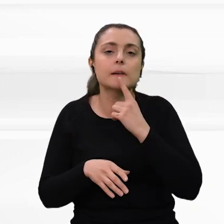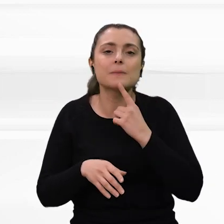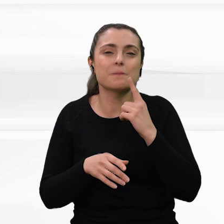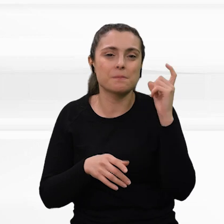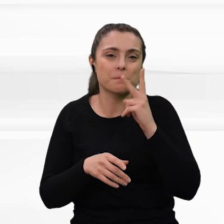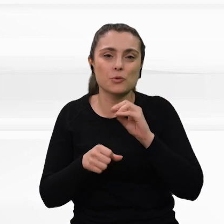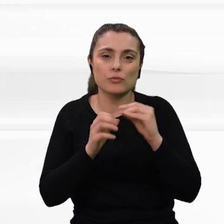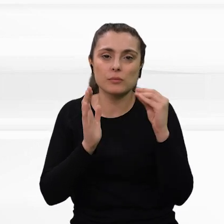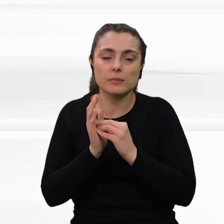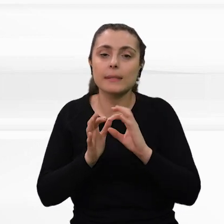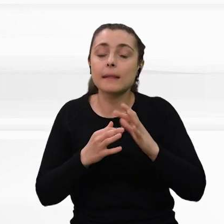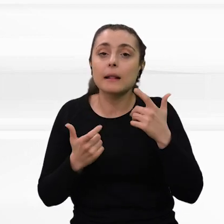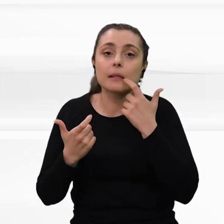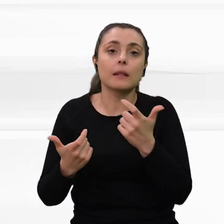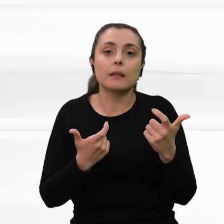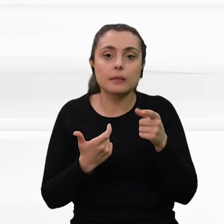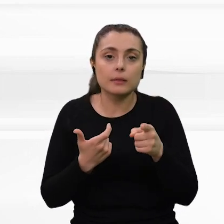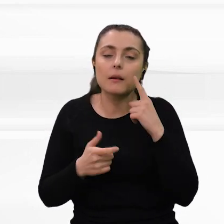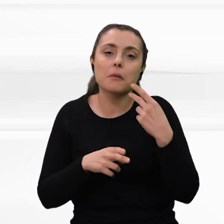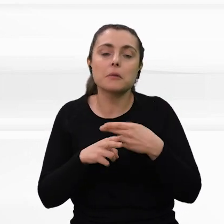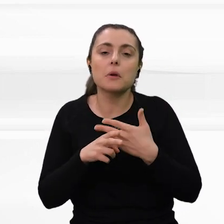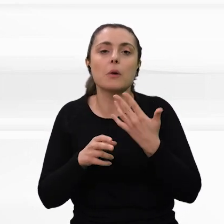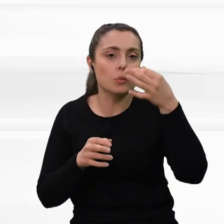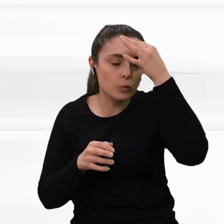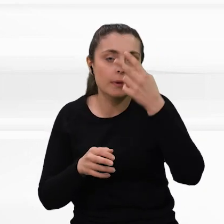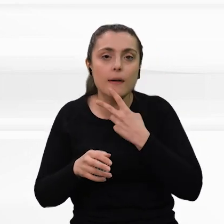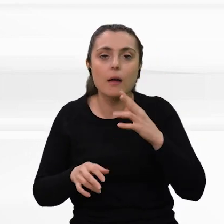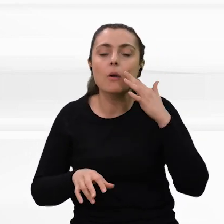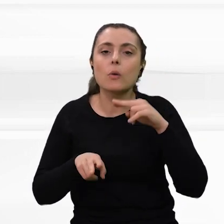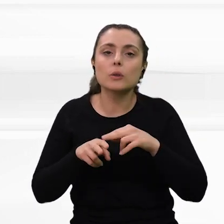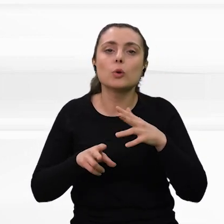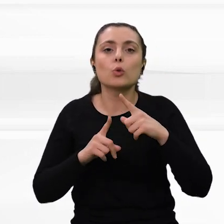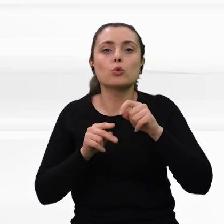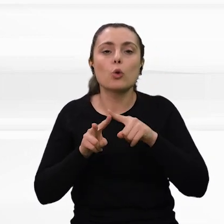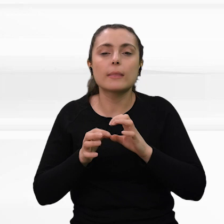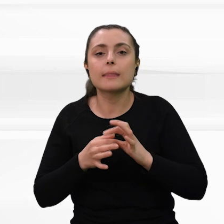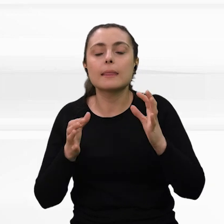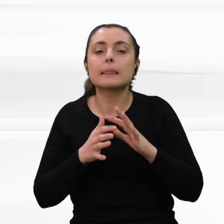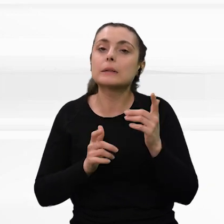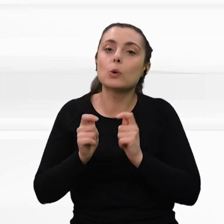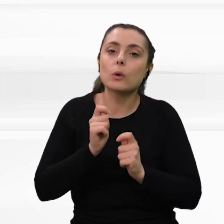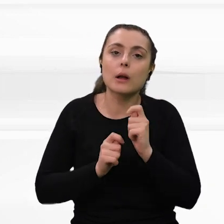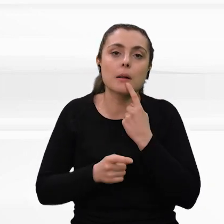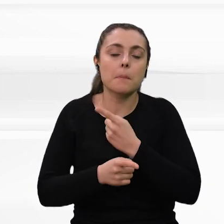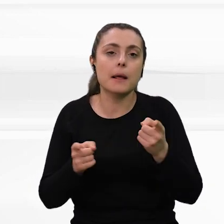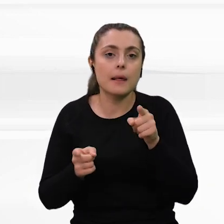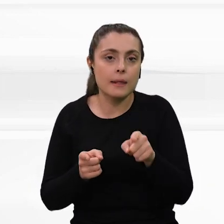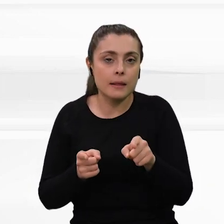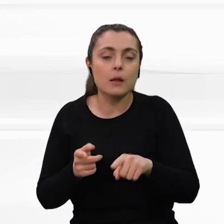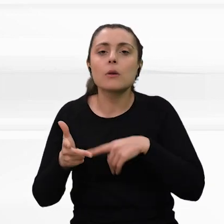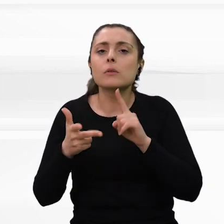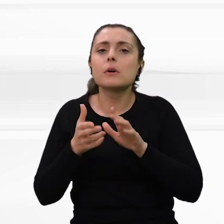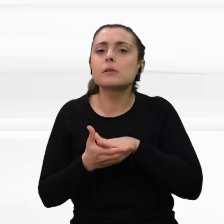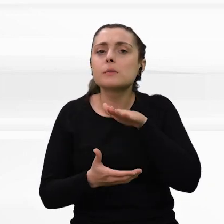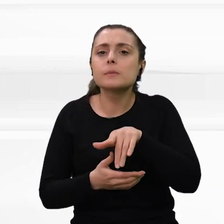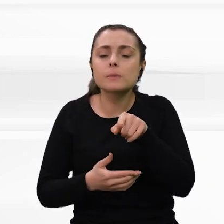resmin içinde yerleştirilirken nelere dikkat edildiği Örneğin konum renk kontrast 10 gibi nitelikleri nasıl kullanıldığı belirlenir